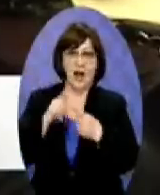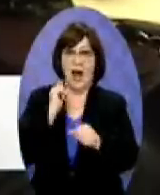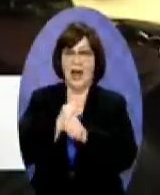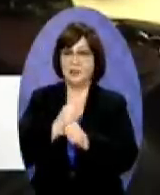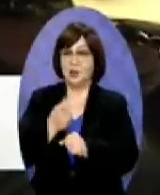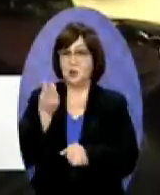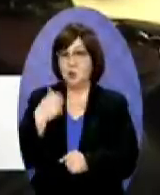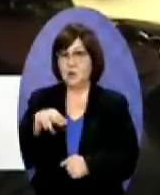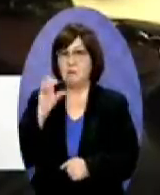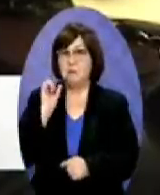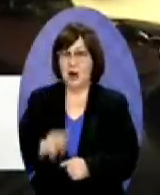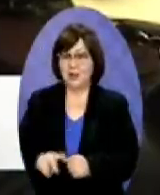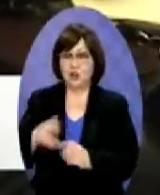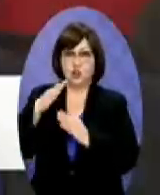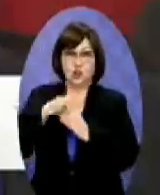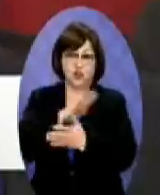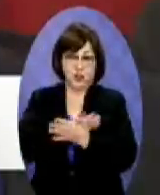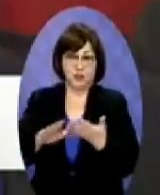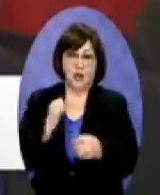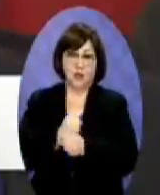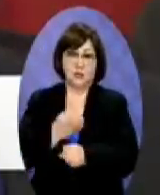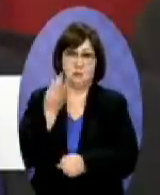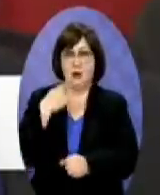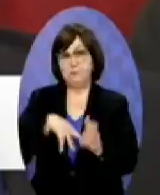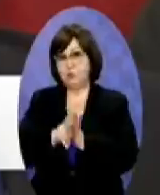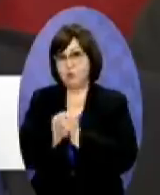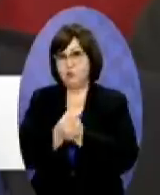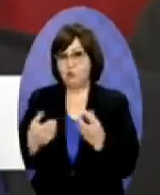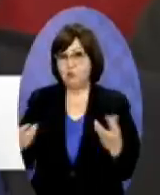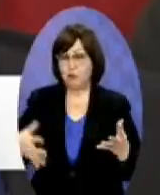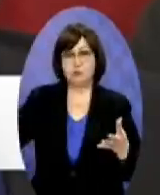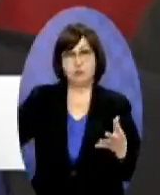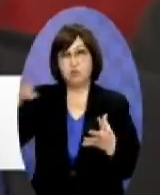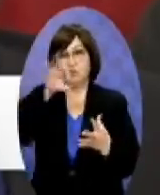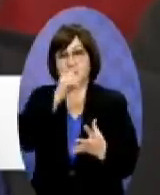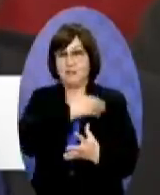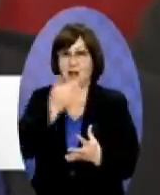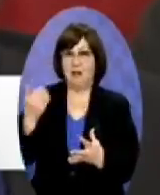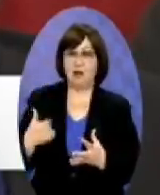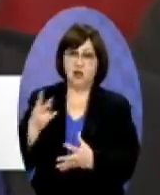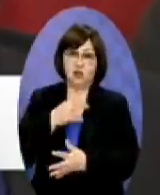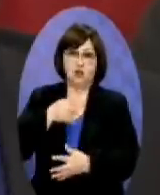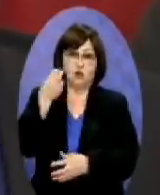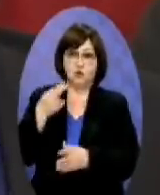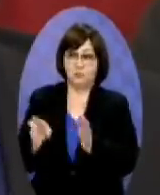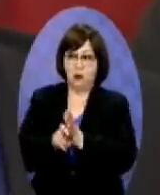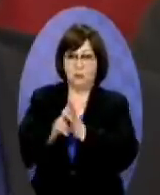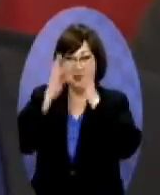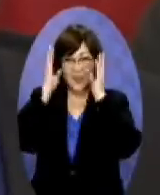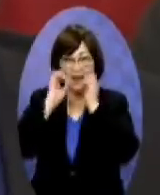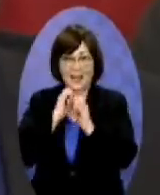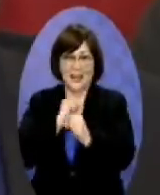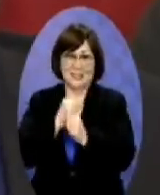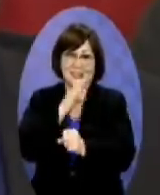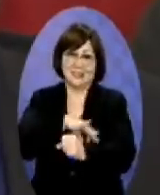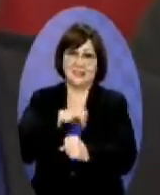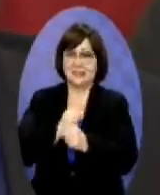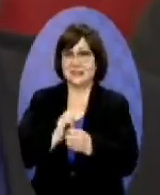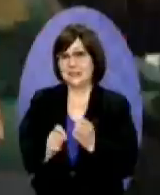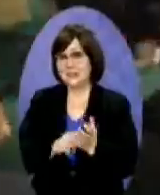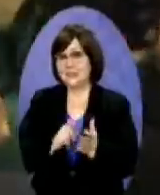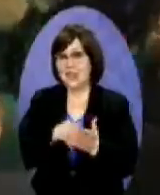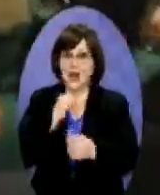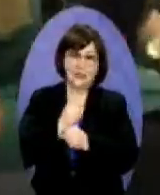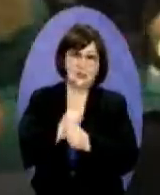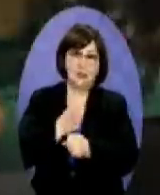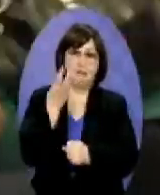шинээр ажлын байруудыг бий болгох явдал, үүнд бүх шатны дарга нар бүхий л нөөц боломжоо дайчилж ажиллах хэрэгтэй. За ажлын байр бий